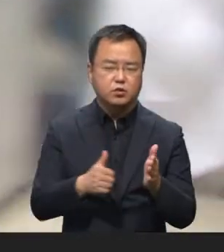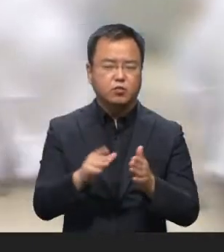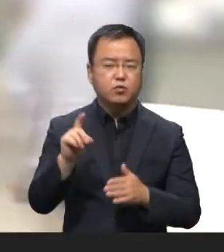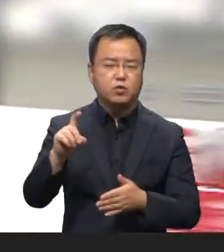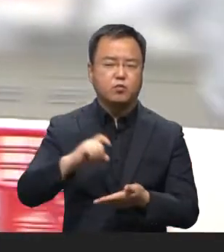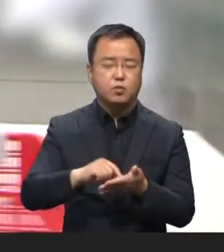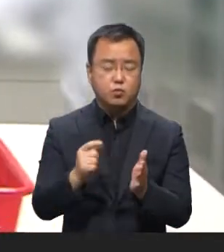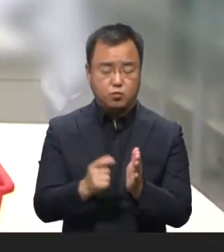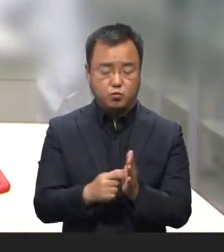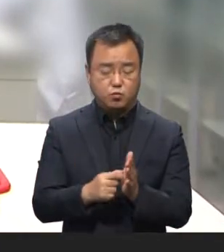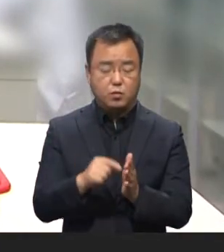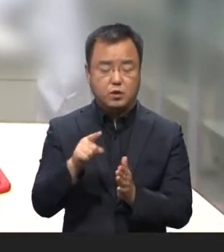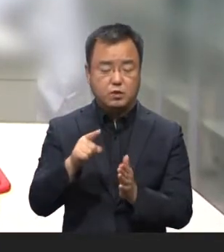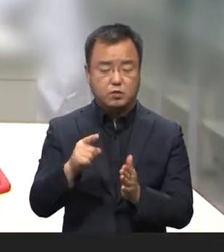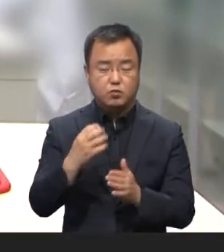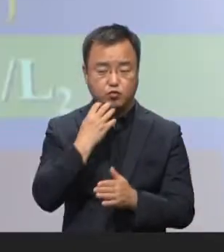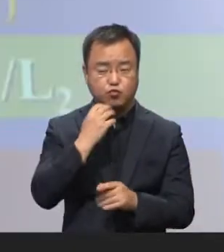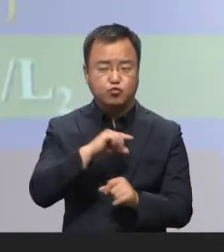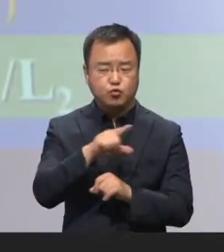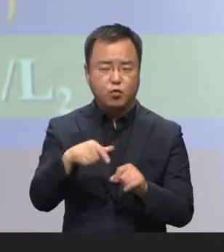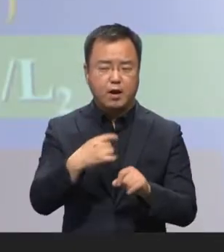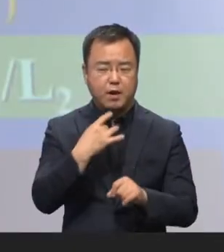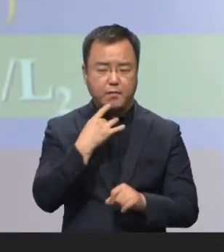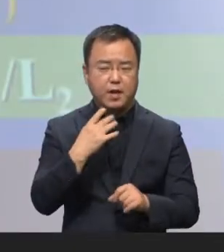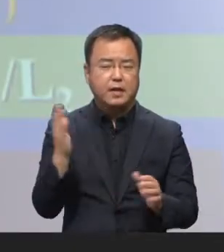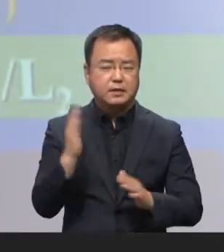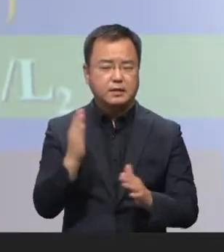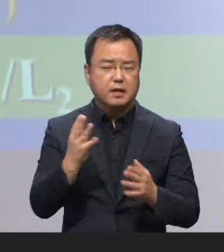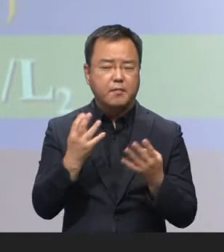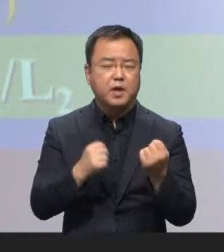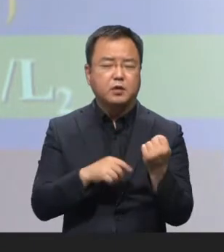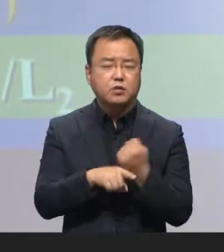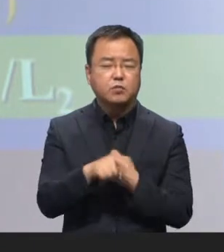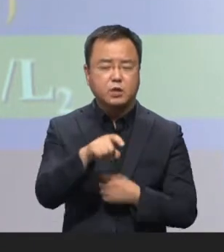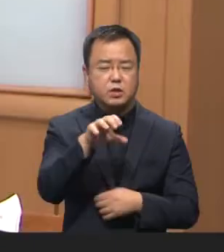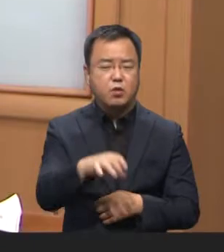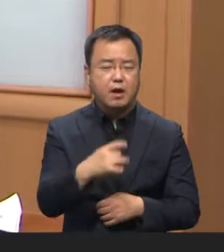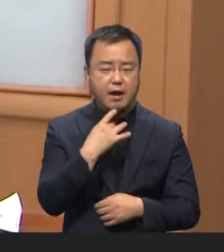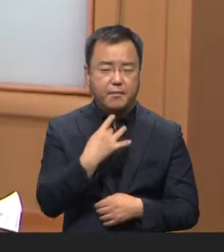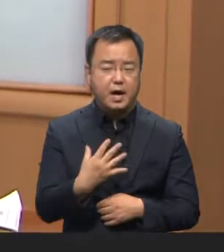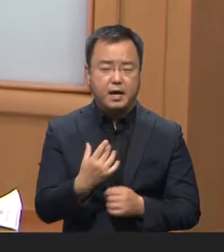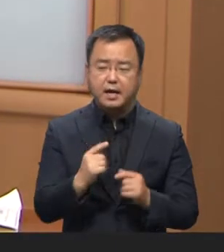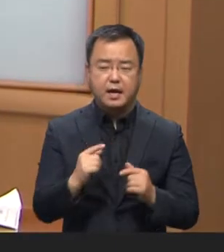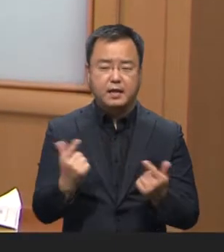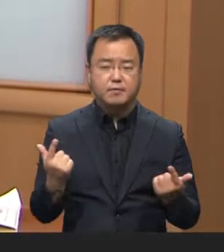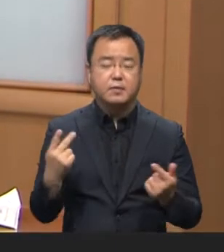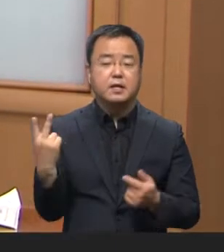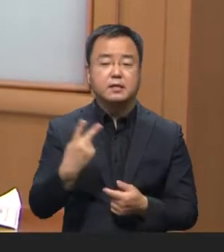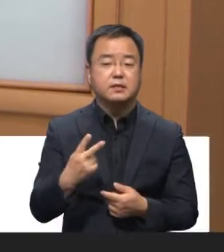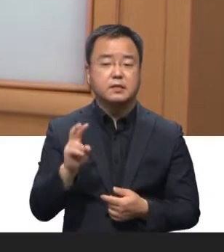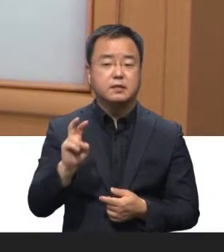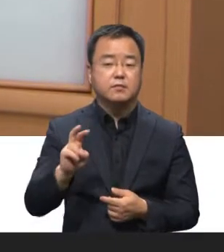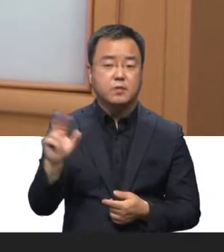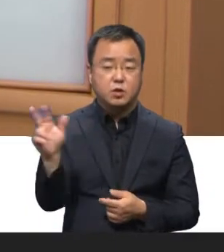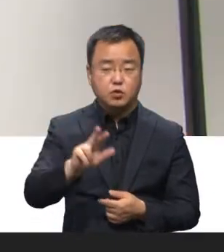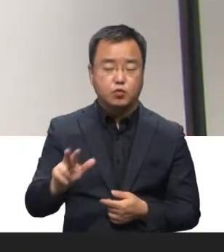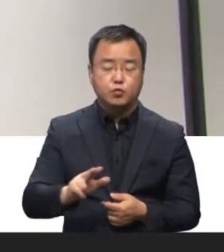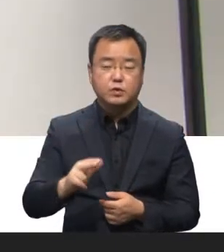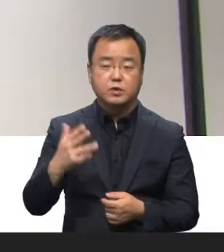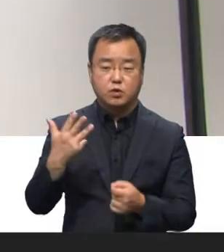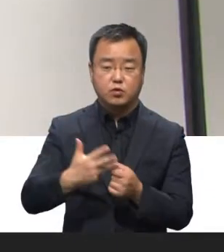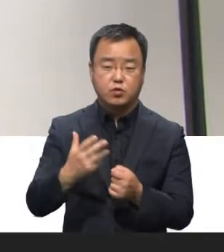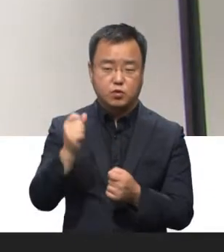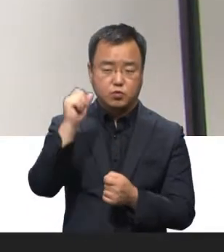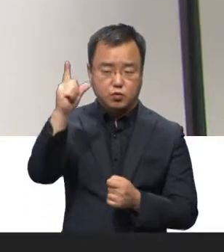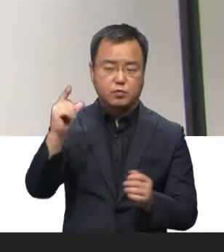수도권 쏠림이 심한 건 이 학교만의 문제가 아닙니다 더불어 민주당 강득구 의원 이 2020 학년도 전국 8개 영재학교